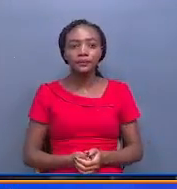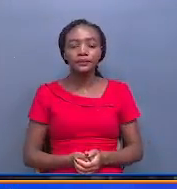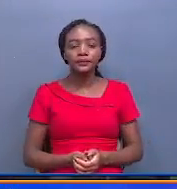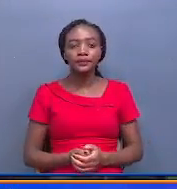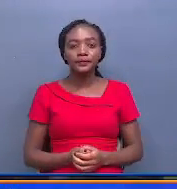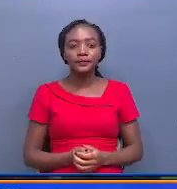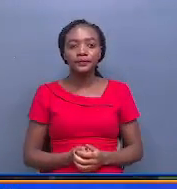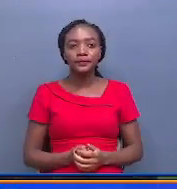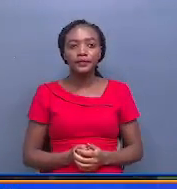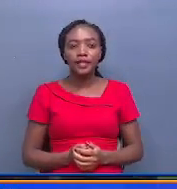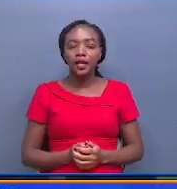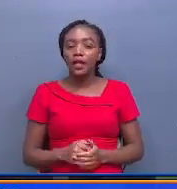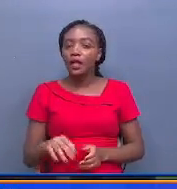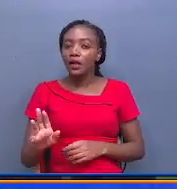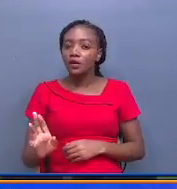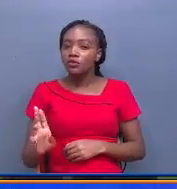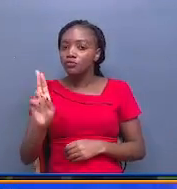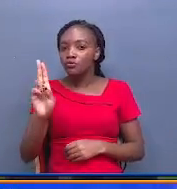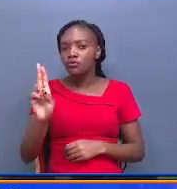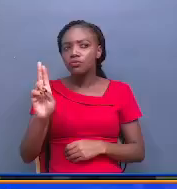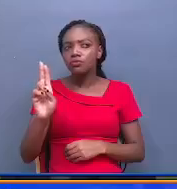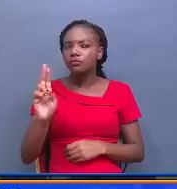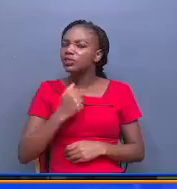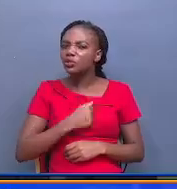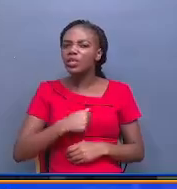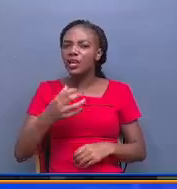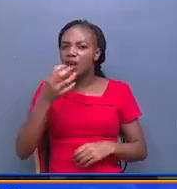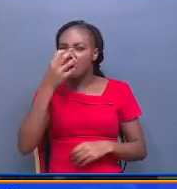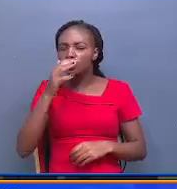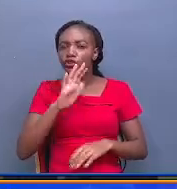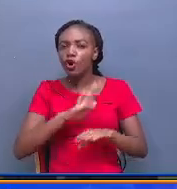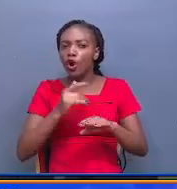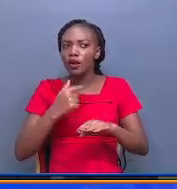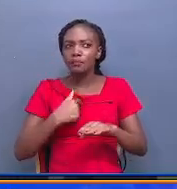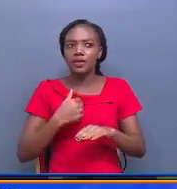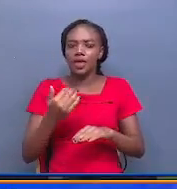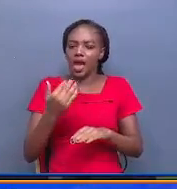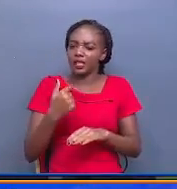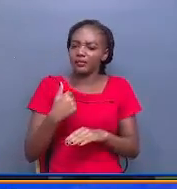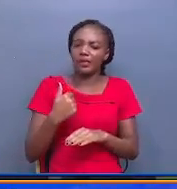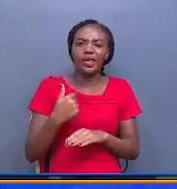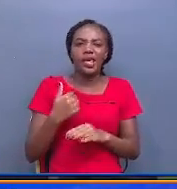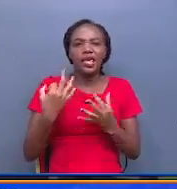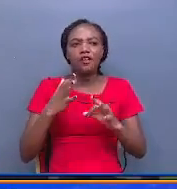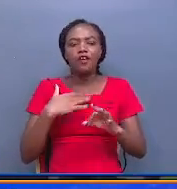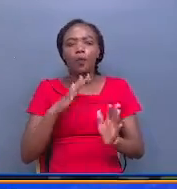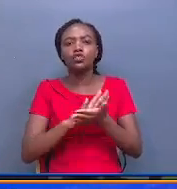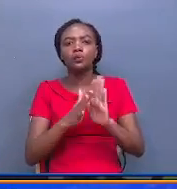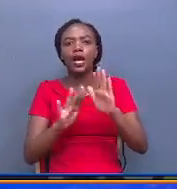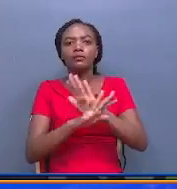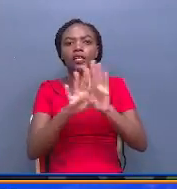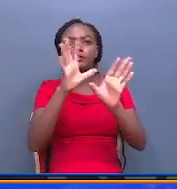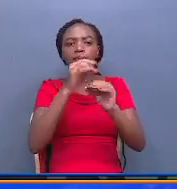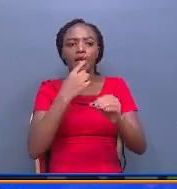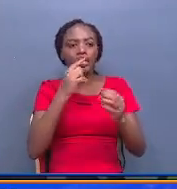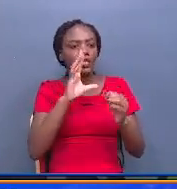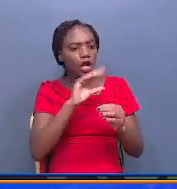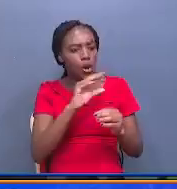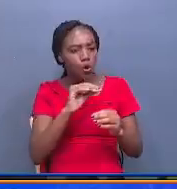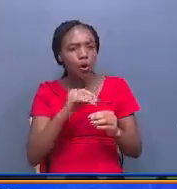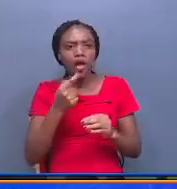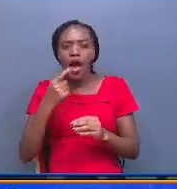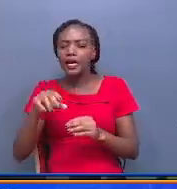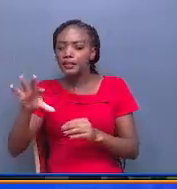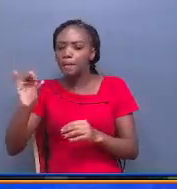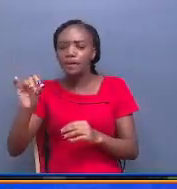Excellency aliniita kaniuliza, ungetaka kuwa deputy president? Nikamwambia apana, chagua